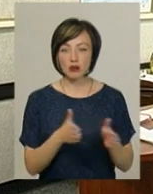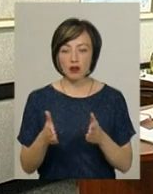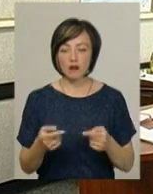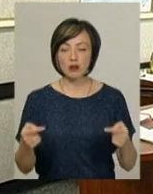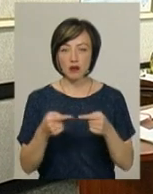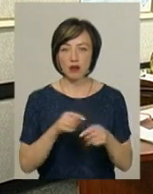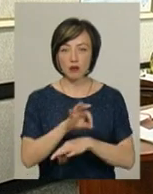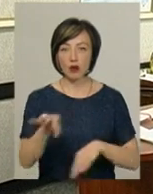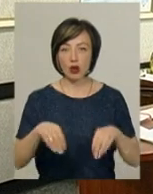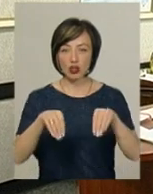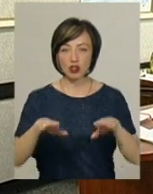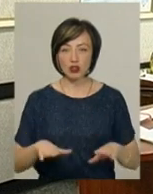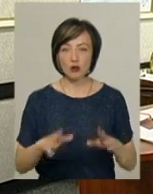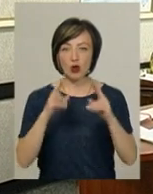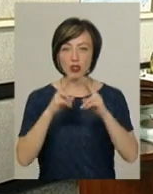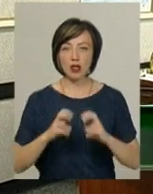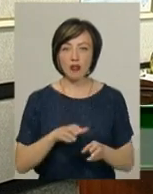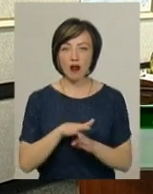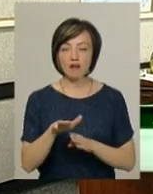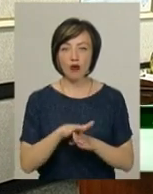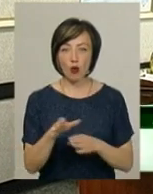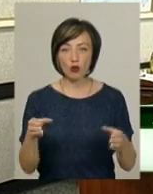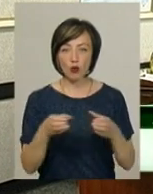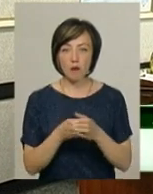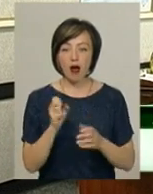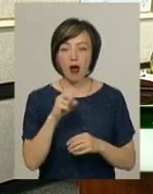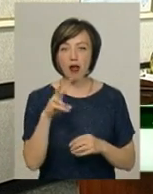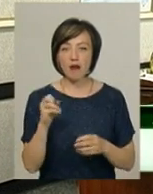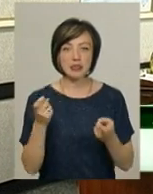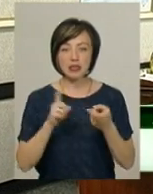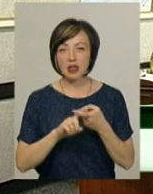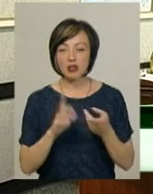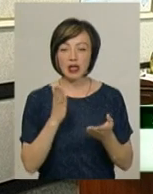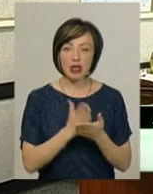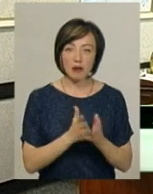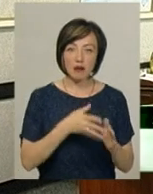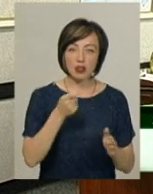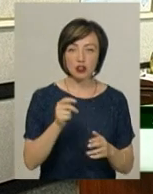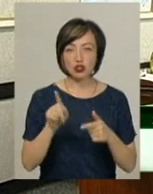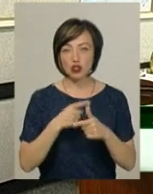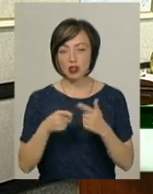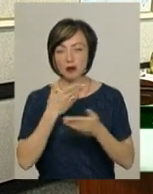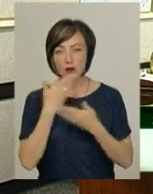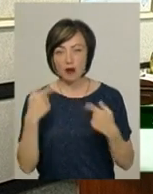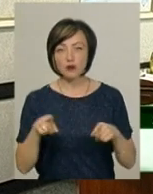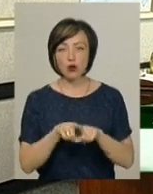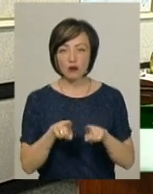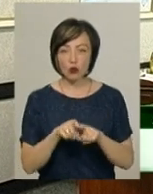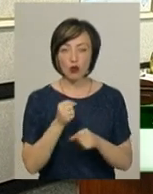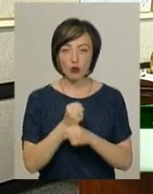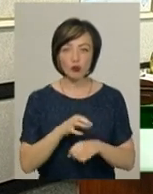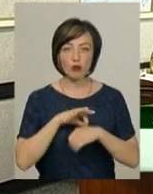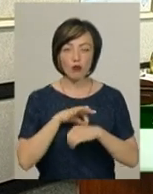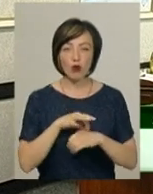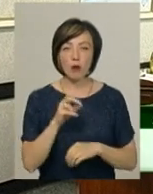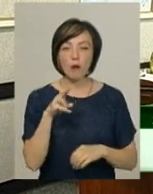проєкт рішення і петиція буде розглянута на виконкомі. Ну, але незалежно від того, є петиція чи немає петиції, ми все одно роботу